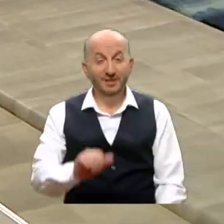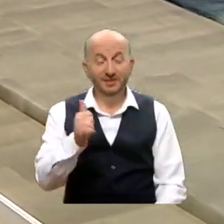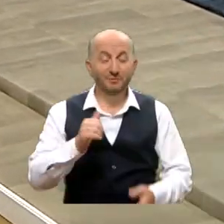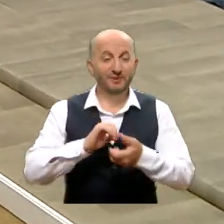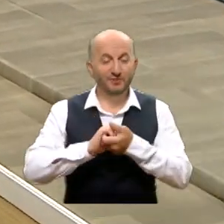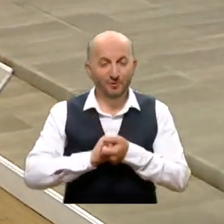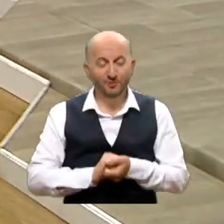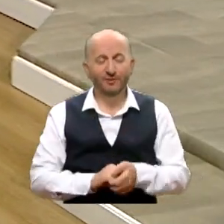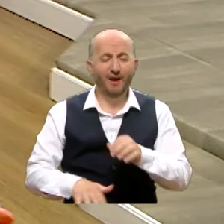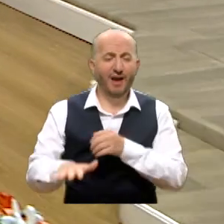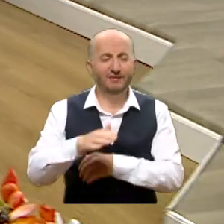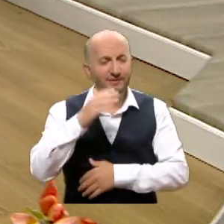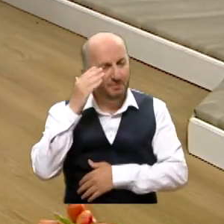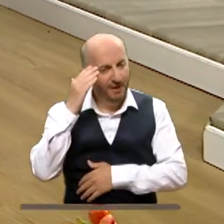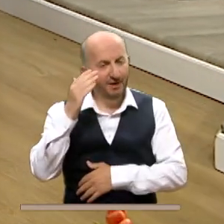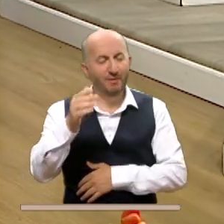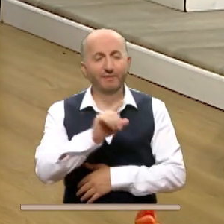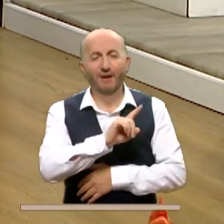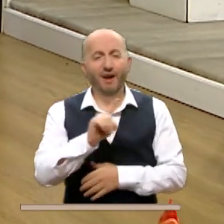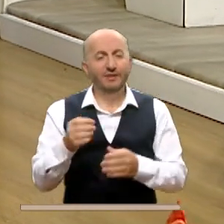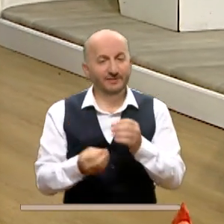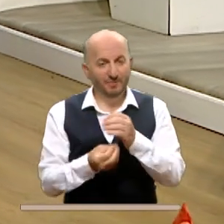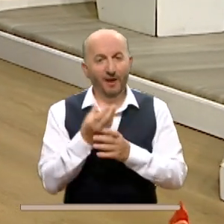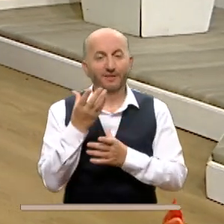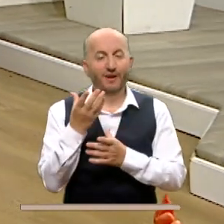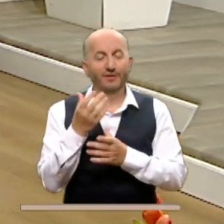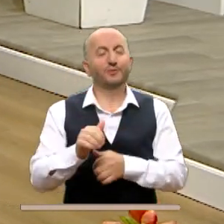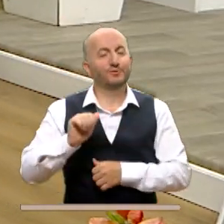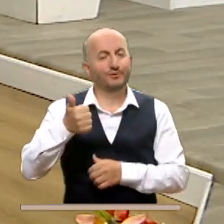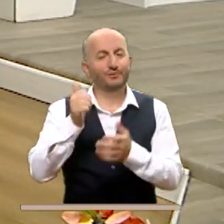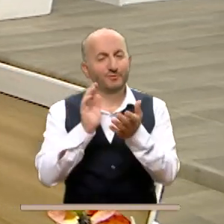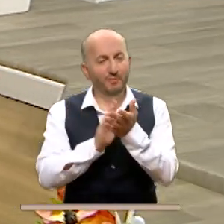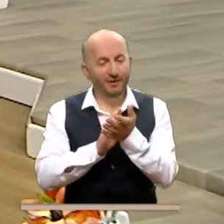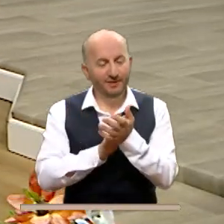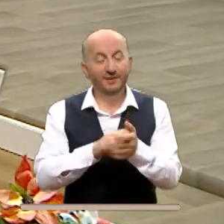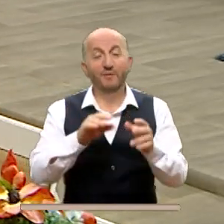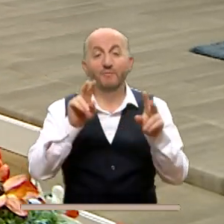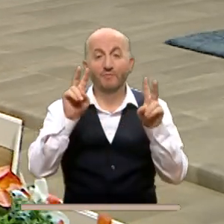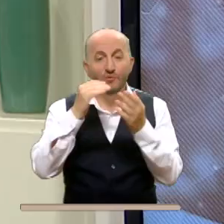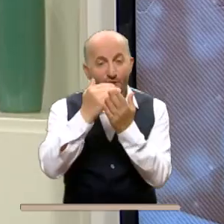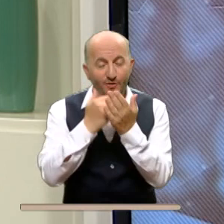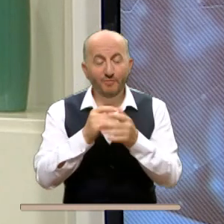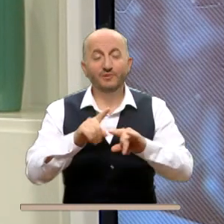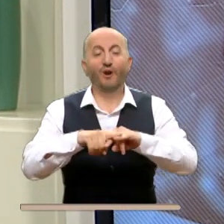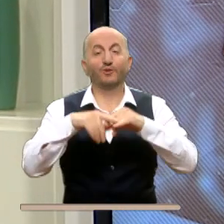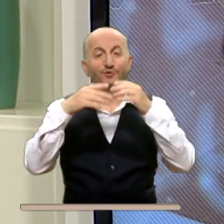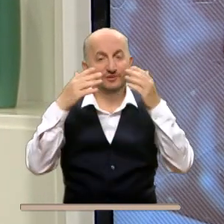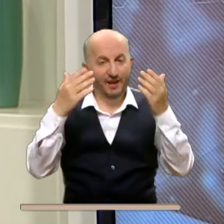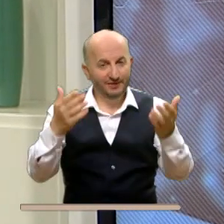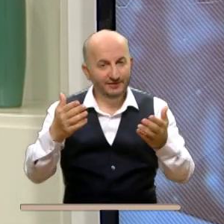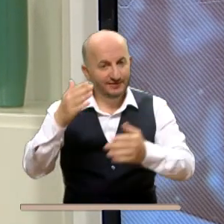Kıymetli dostlar, herkese merhabalar, hayırlı sabahlar. Günün Bereketi programına hoş geldiniz, sefalar